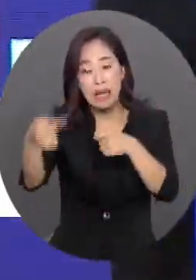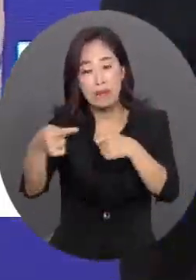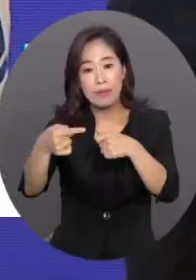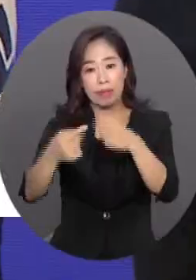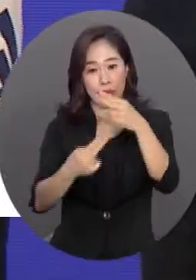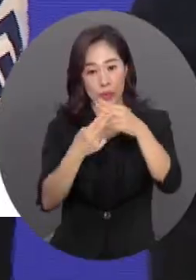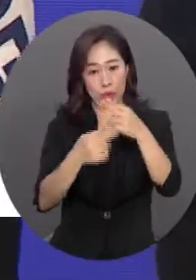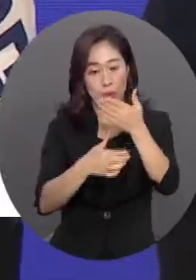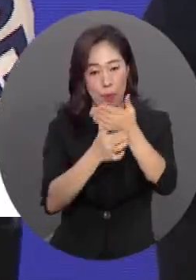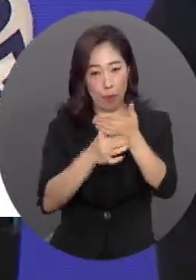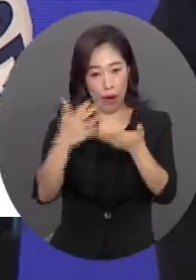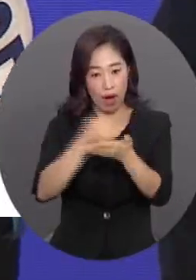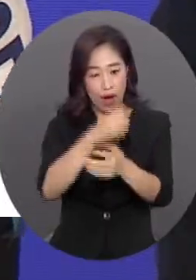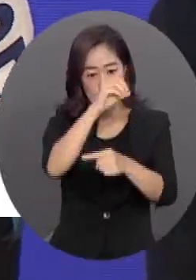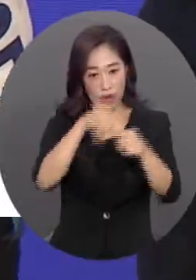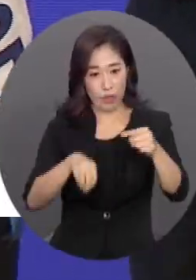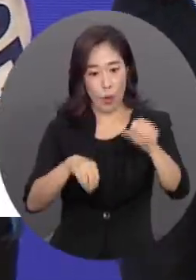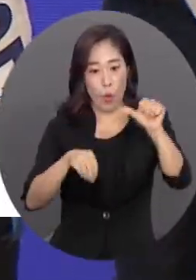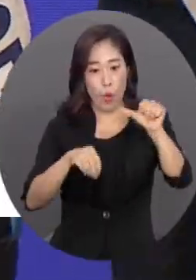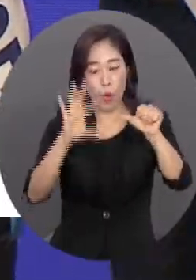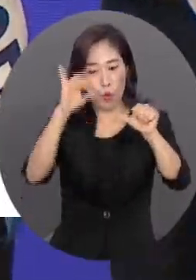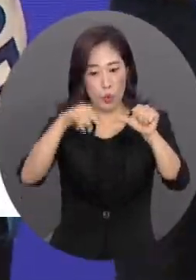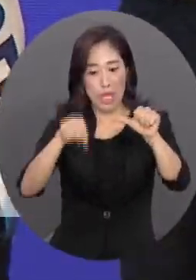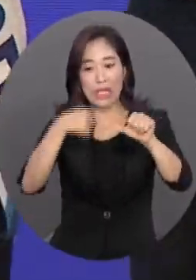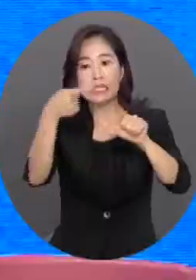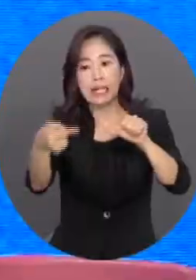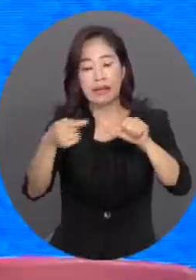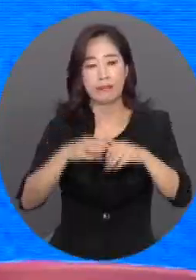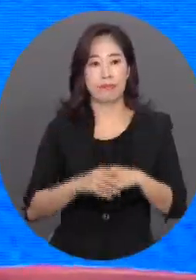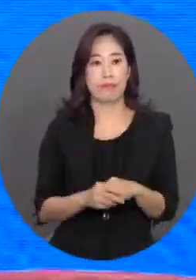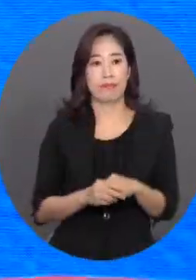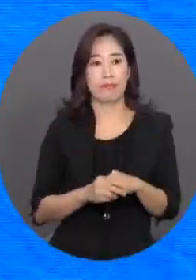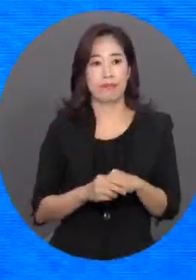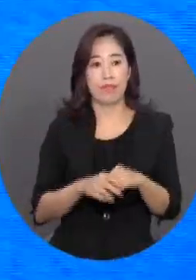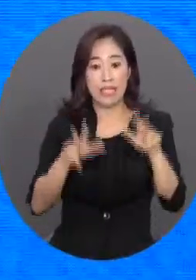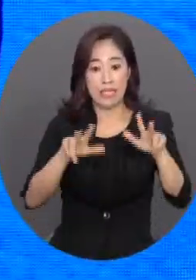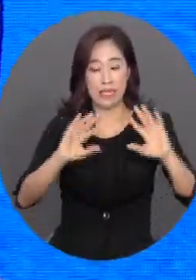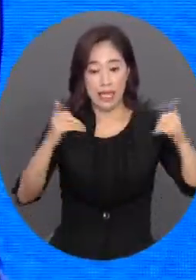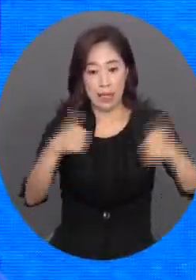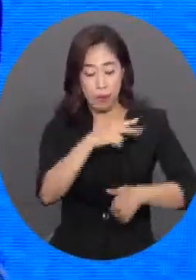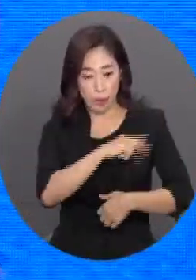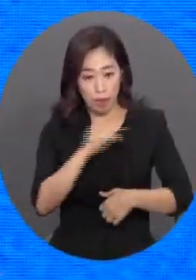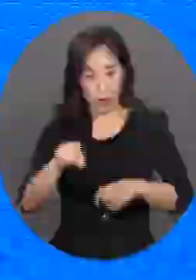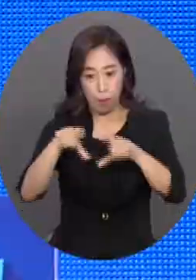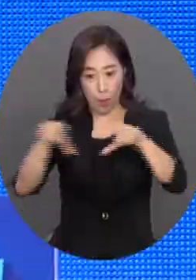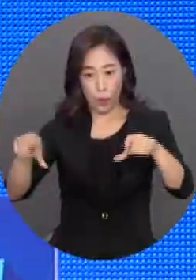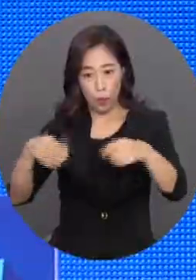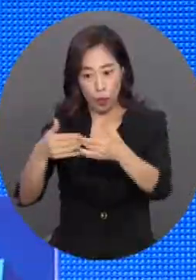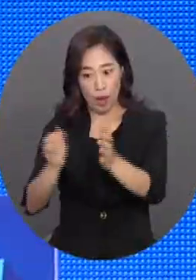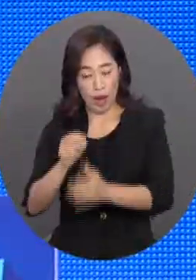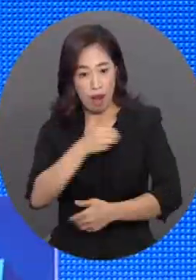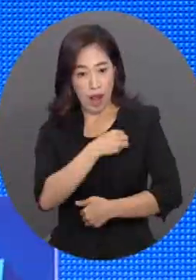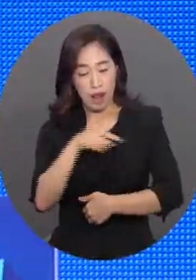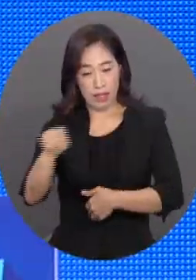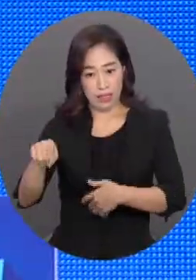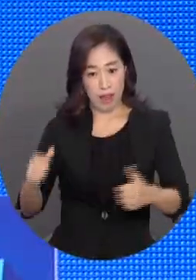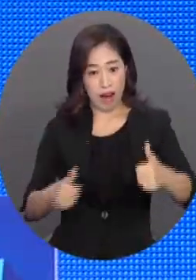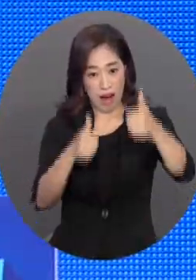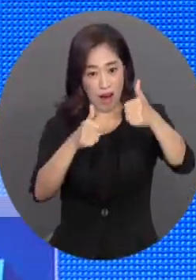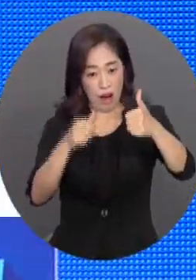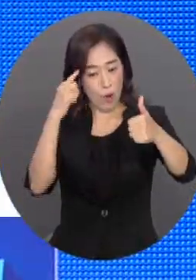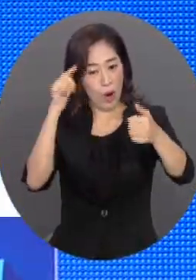누적 득표율에서 여전히 5위 안으로 들어오지 못했습니다. 현역 국회의원과 평당원 간의 맞대결로 관심을